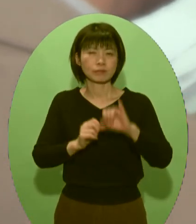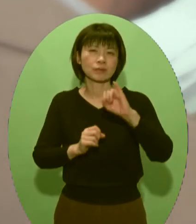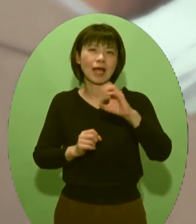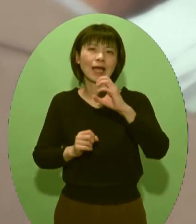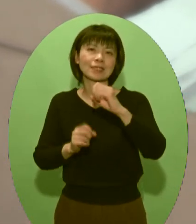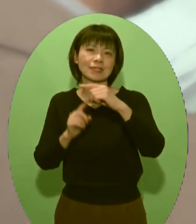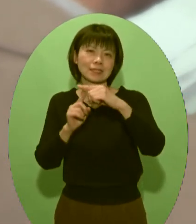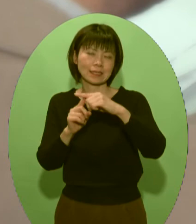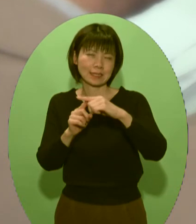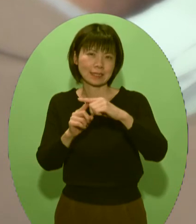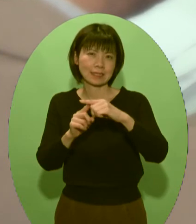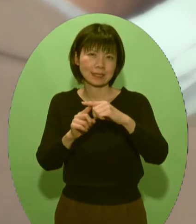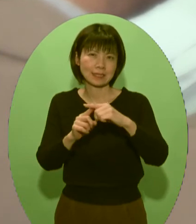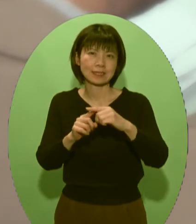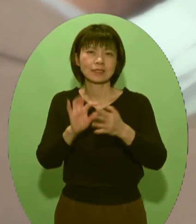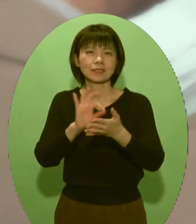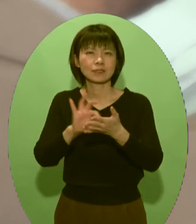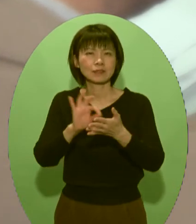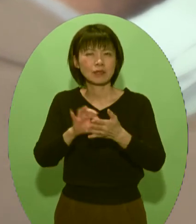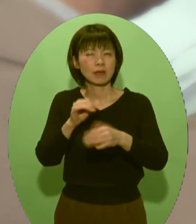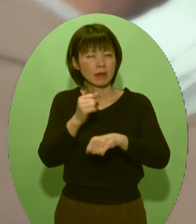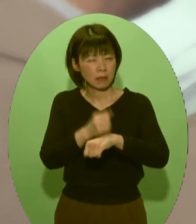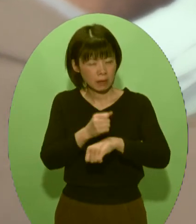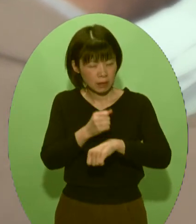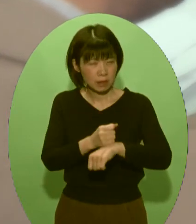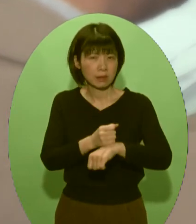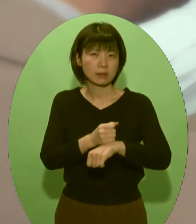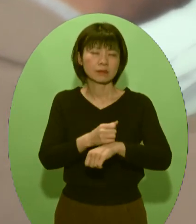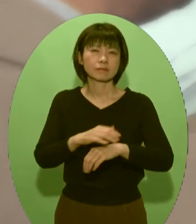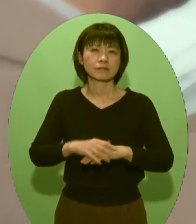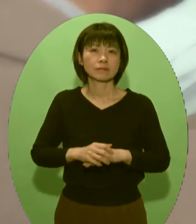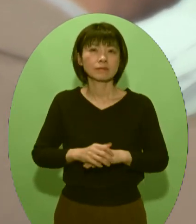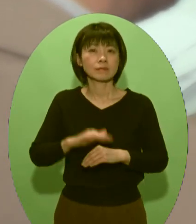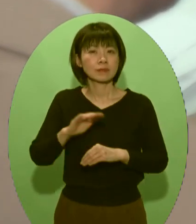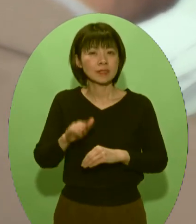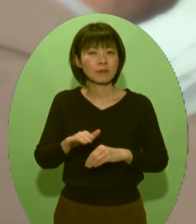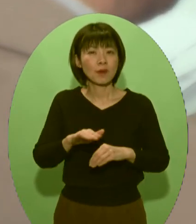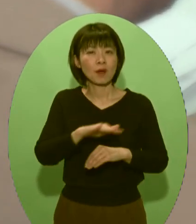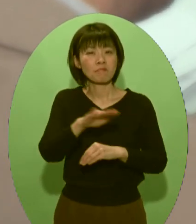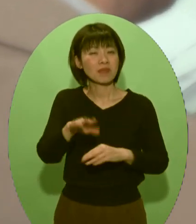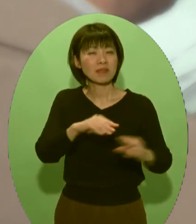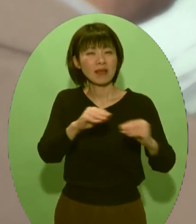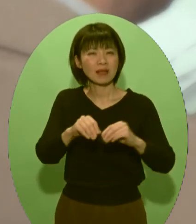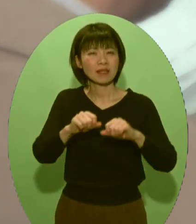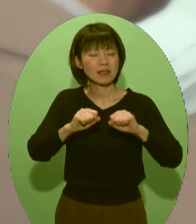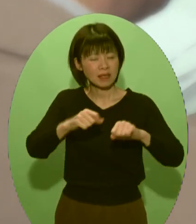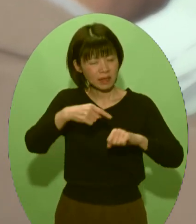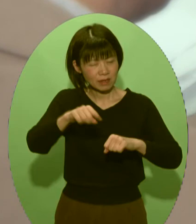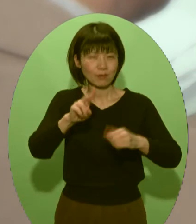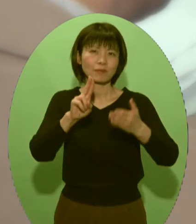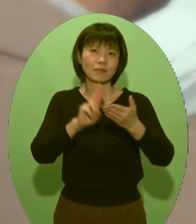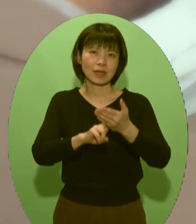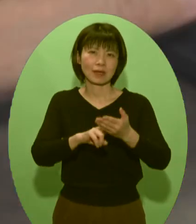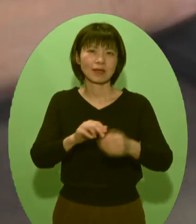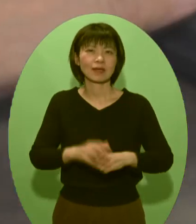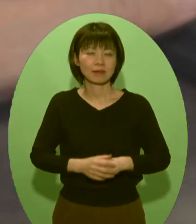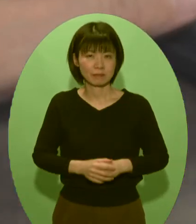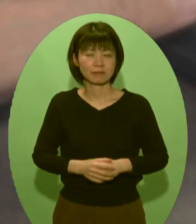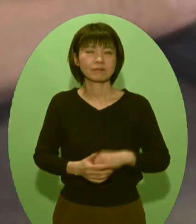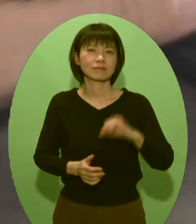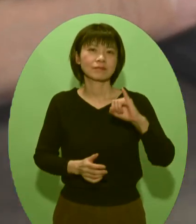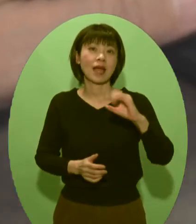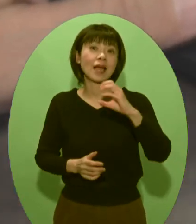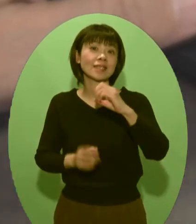ICT こういったもの大変難しいんですけれど、皆さんやっていかないといけないよということで、今 ICT についてはいろい